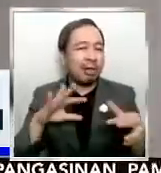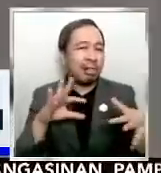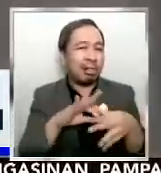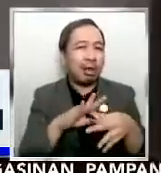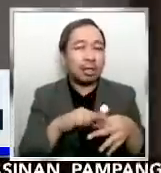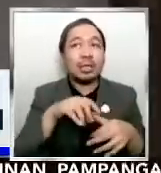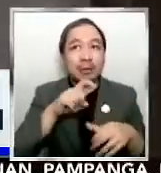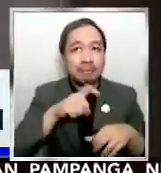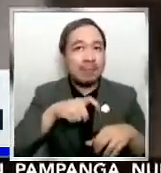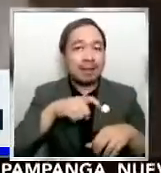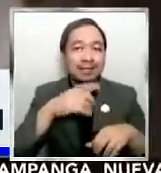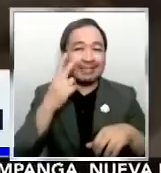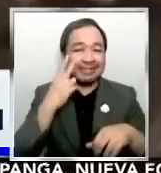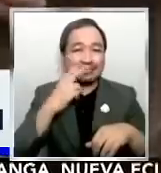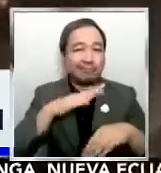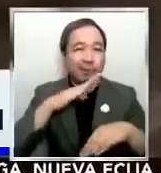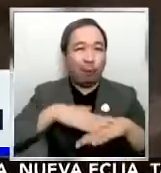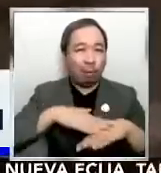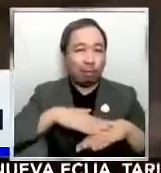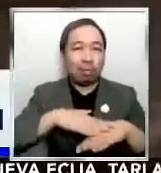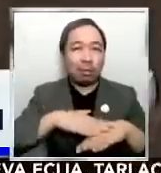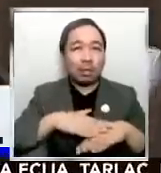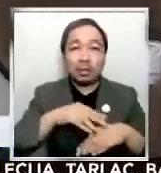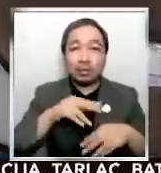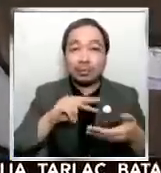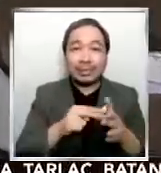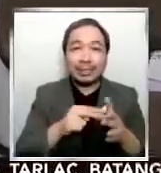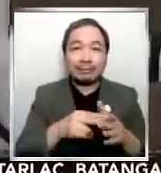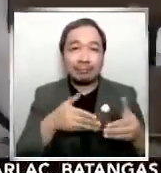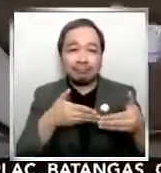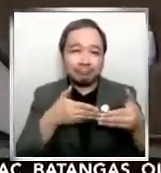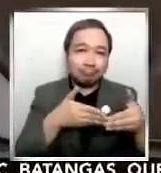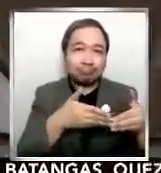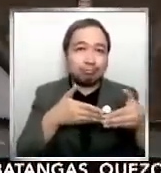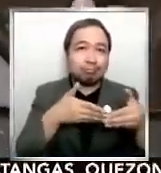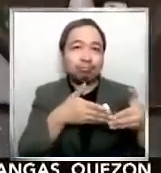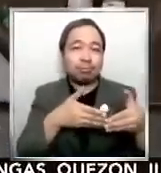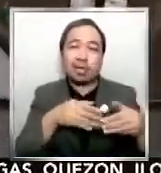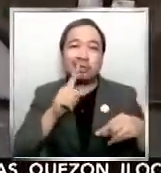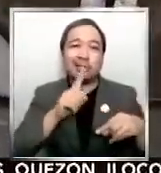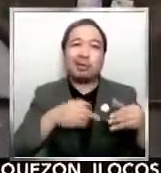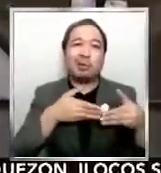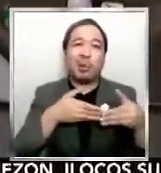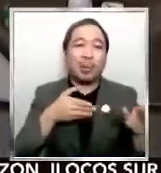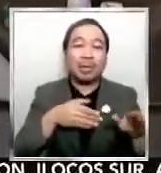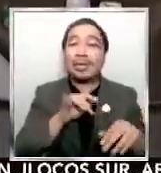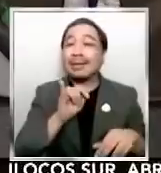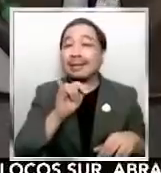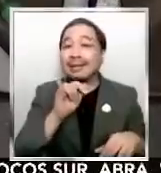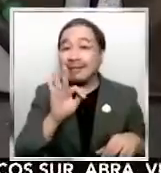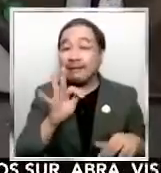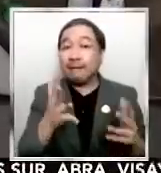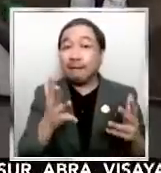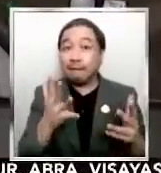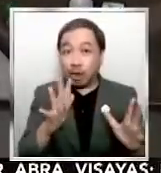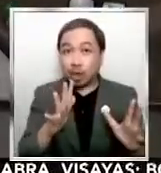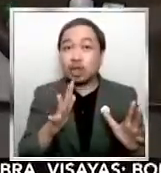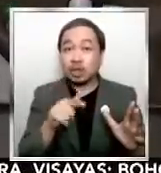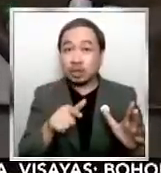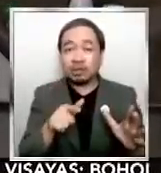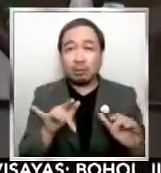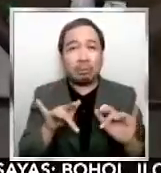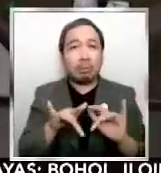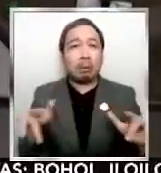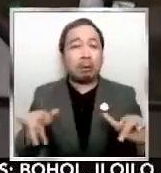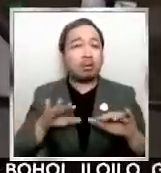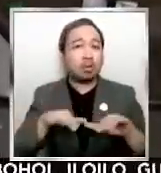na may ano to, mabubuksan ito. Pero, dapat, pagka wala na, i-ano na din natin. Ibalik natin. Okay. Kasi baka magkaroon ng